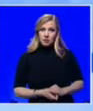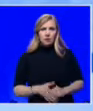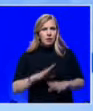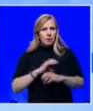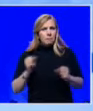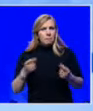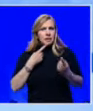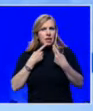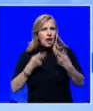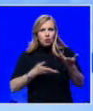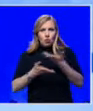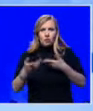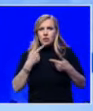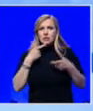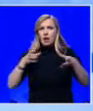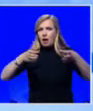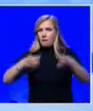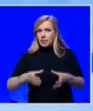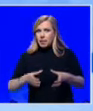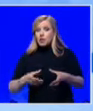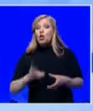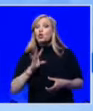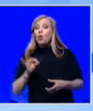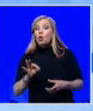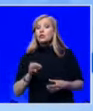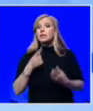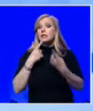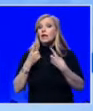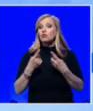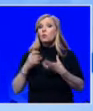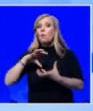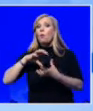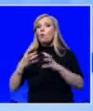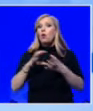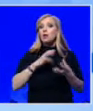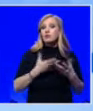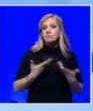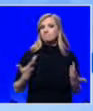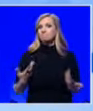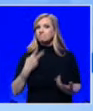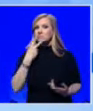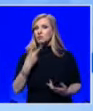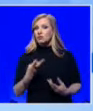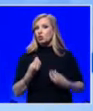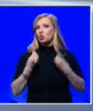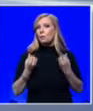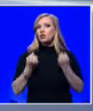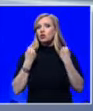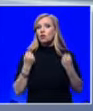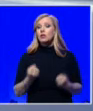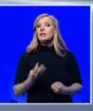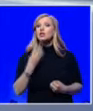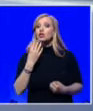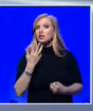Без разговори за кабинет, но с разговори по политики, виждате ли един добър живот на